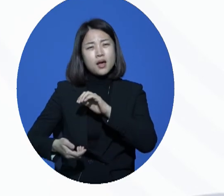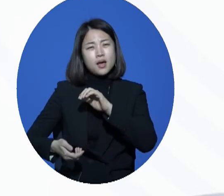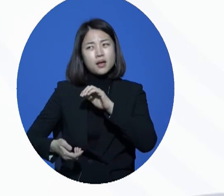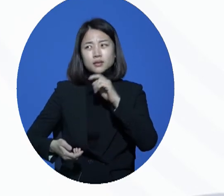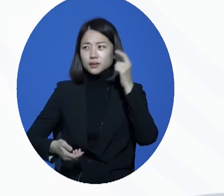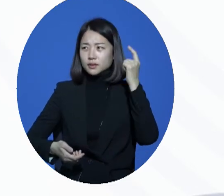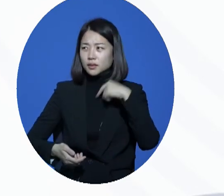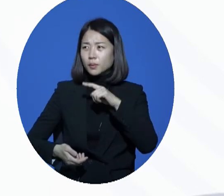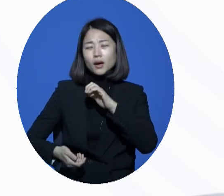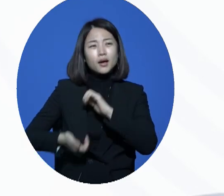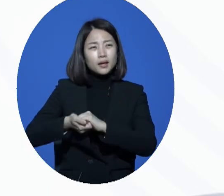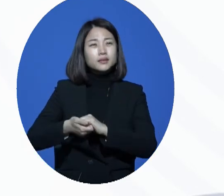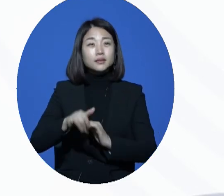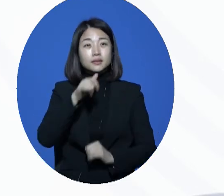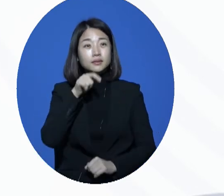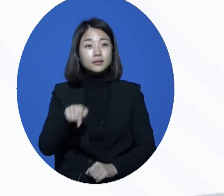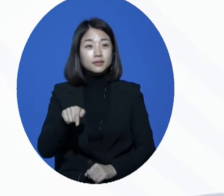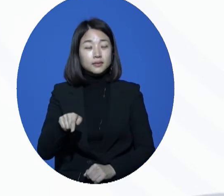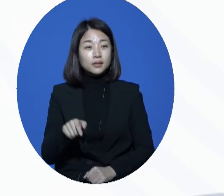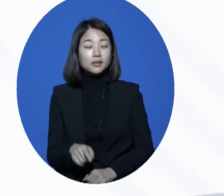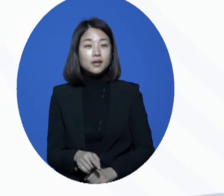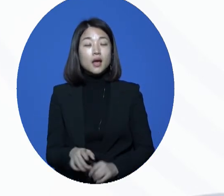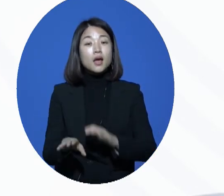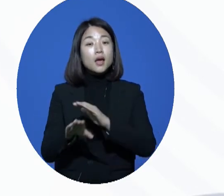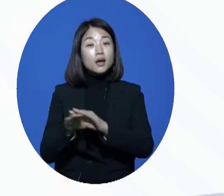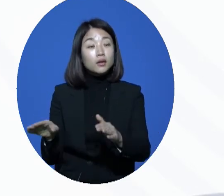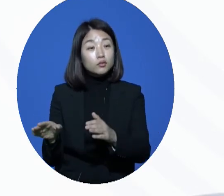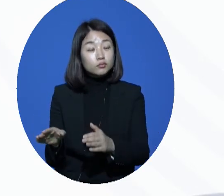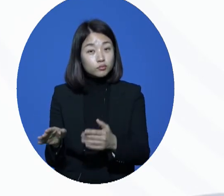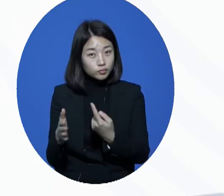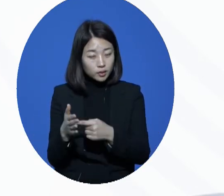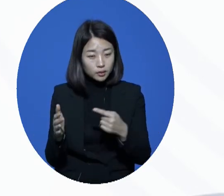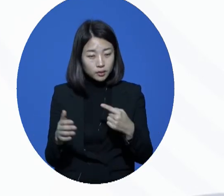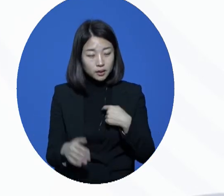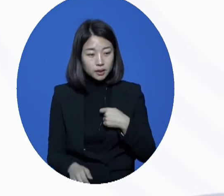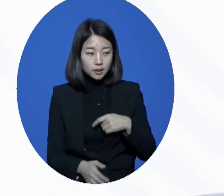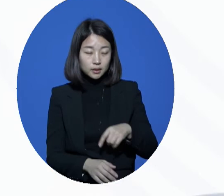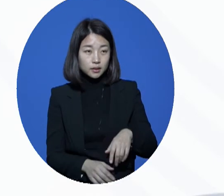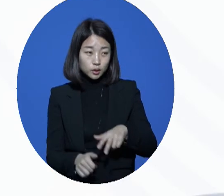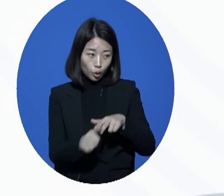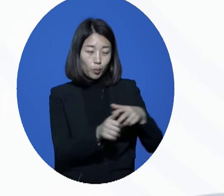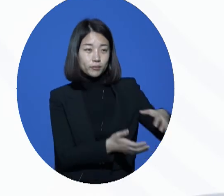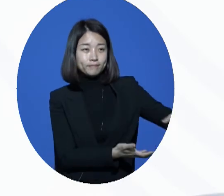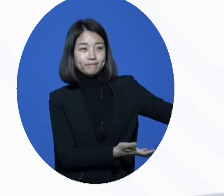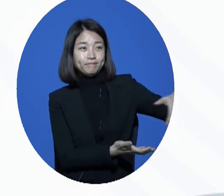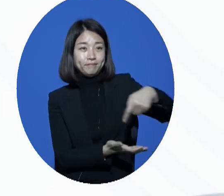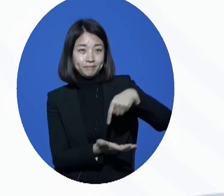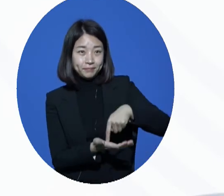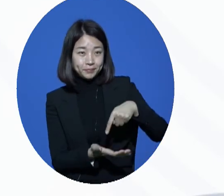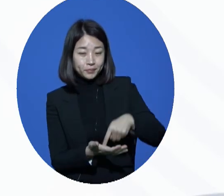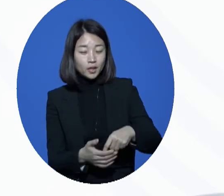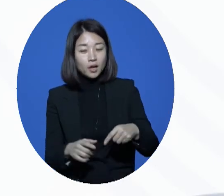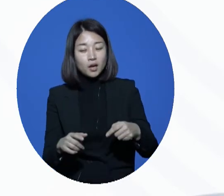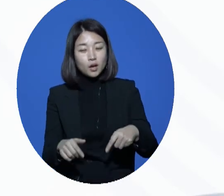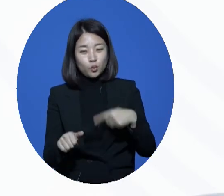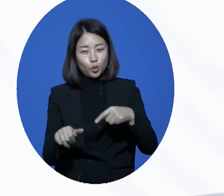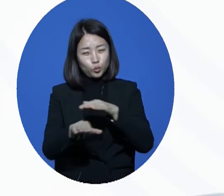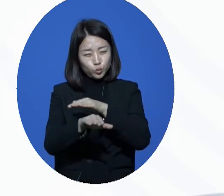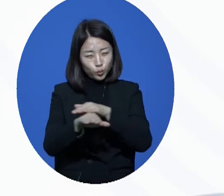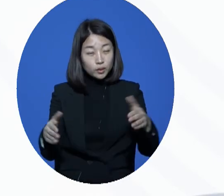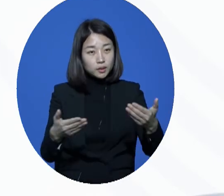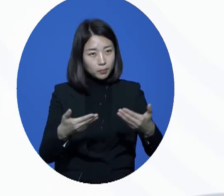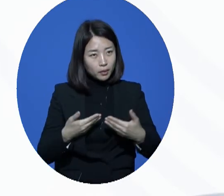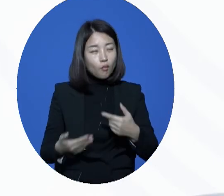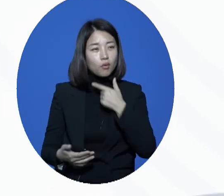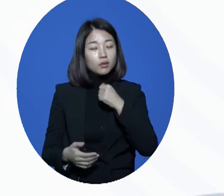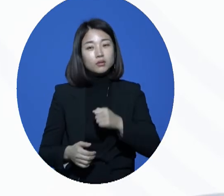한계들을 계속해서 해결할 수 있도록 모니터링하고 모든 학생들이 교육 지원을 제대로 받을 수